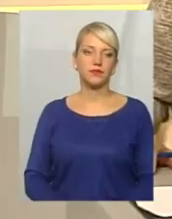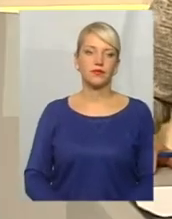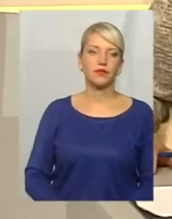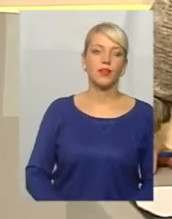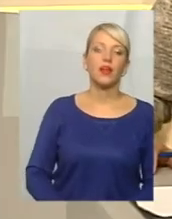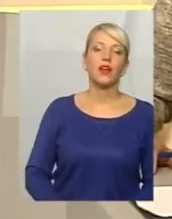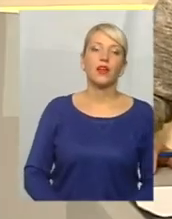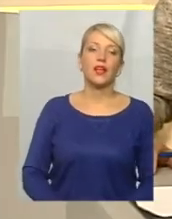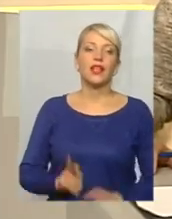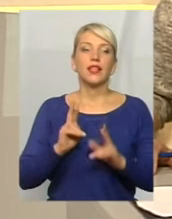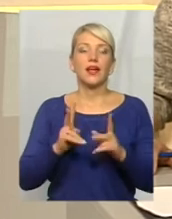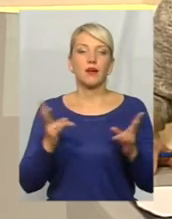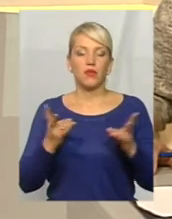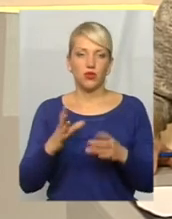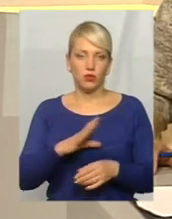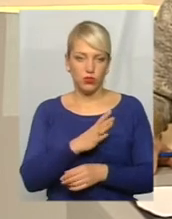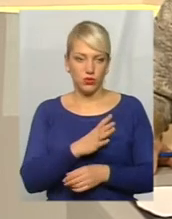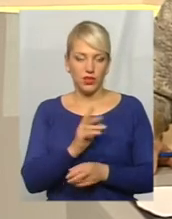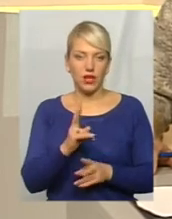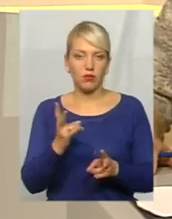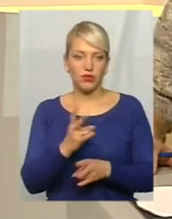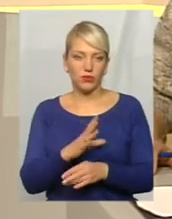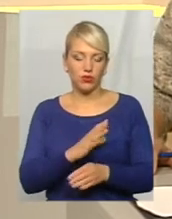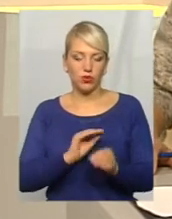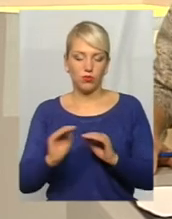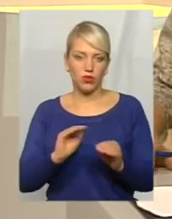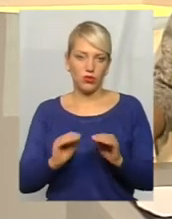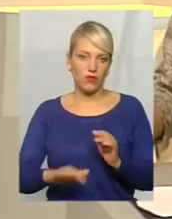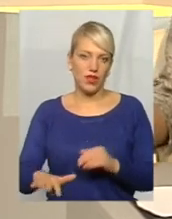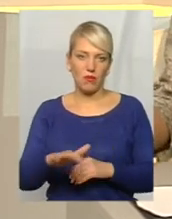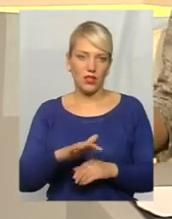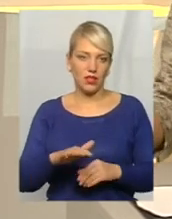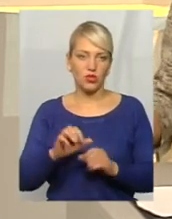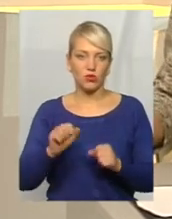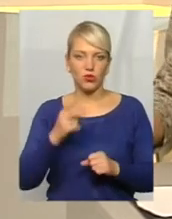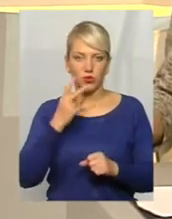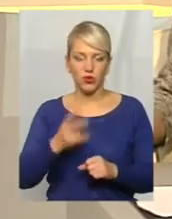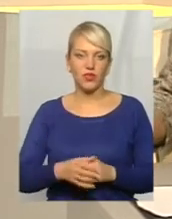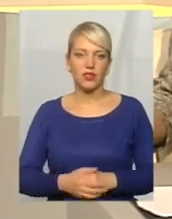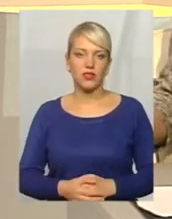Власне, отже, як має бути? Як має бути облаштований майданчик? Можемо подивитися?